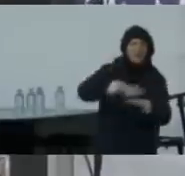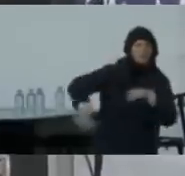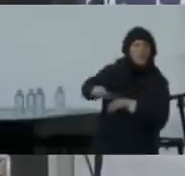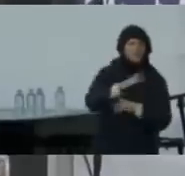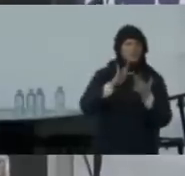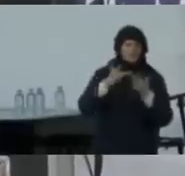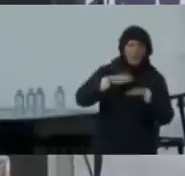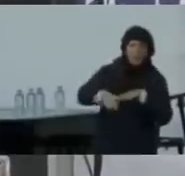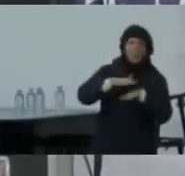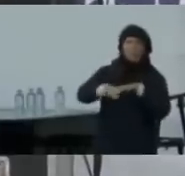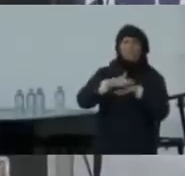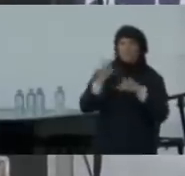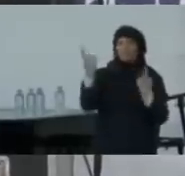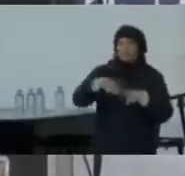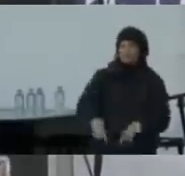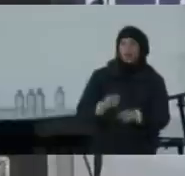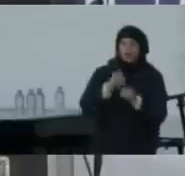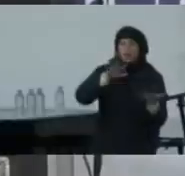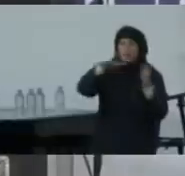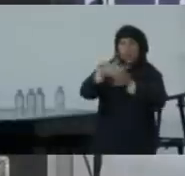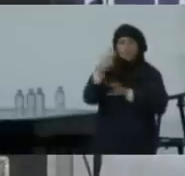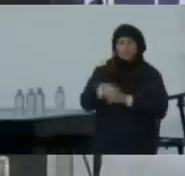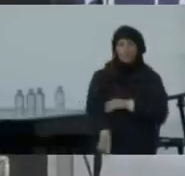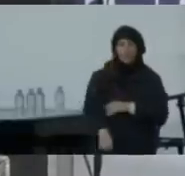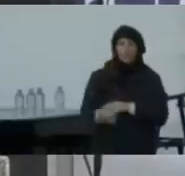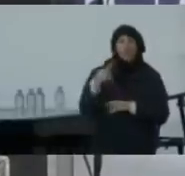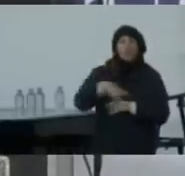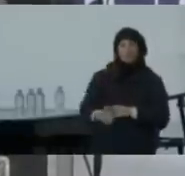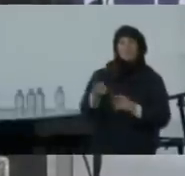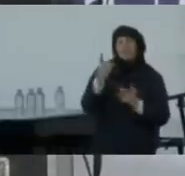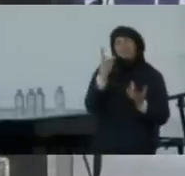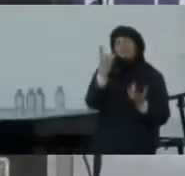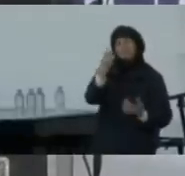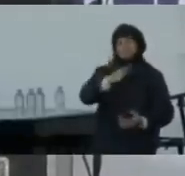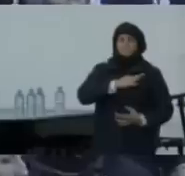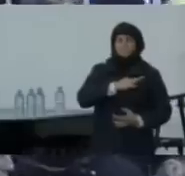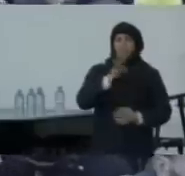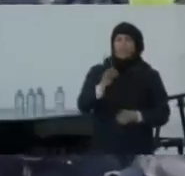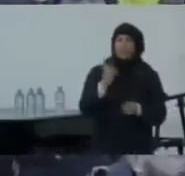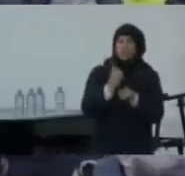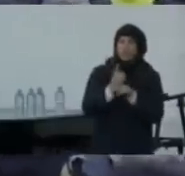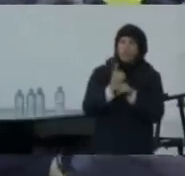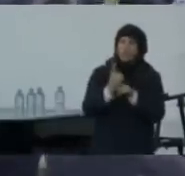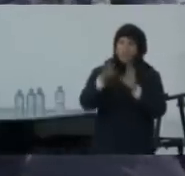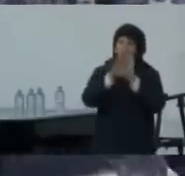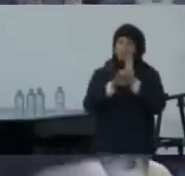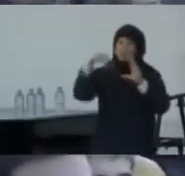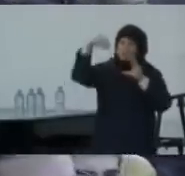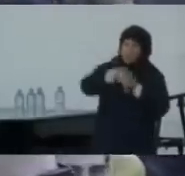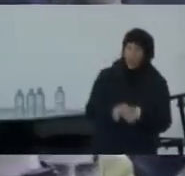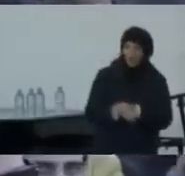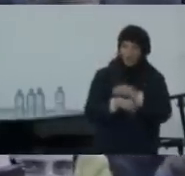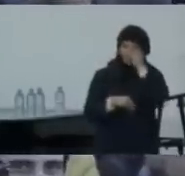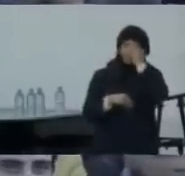e questa è una delle nostre stelle, questa è una nostra stella. Noi dobbiamo metterlo dentro la Costituzione, che uno